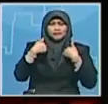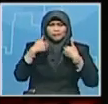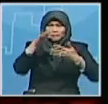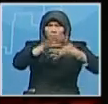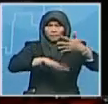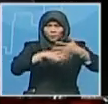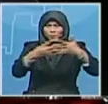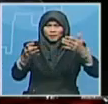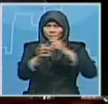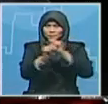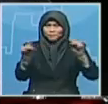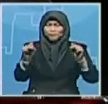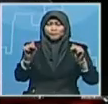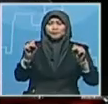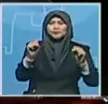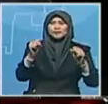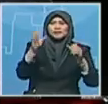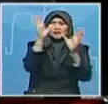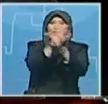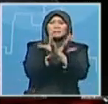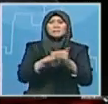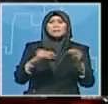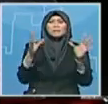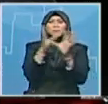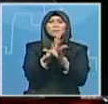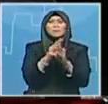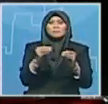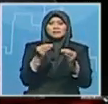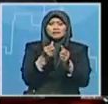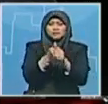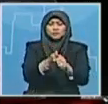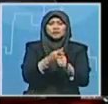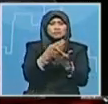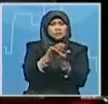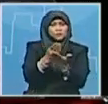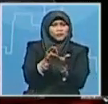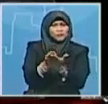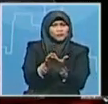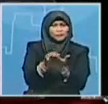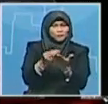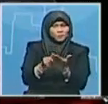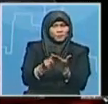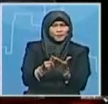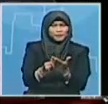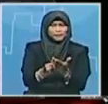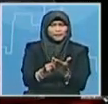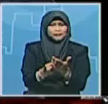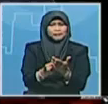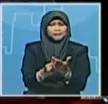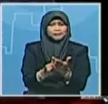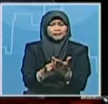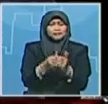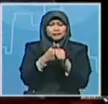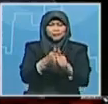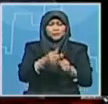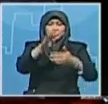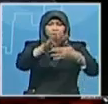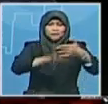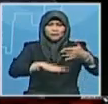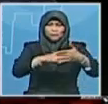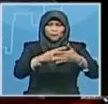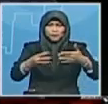Ya, untuk di Sarawak sekarang ini kalau mengikut peruntukan perjanjian, kita ikut jadualnya